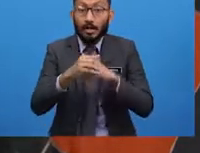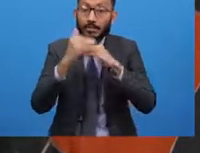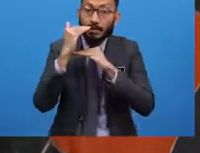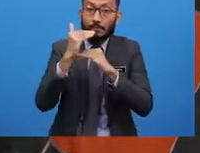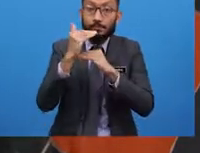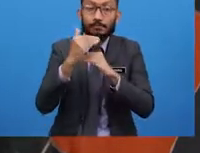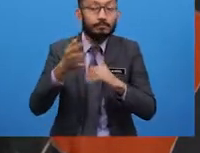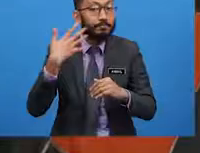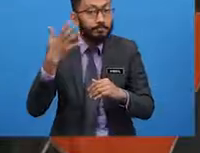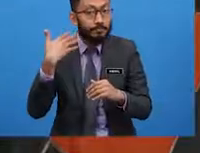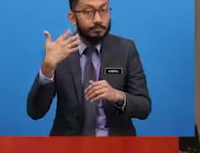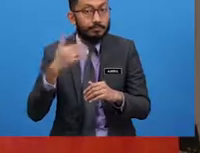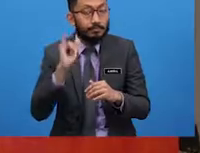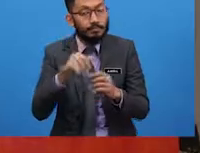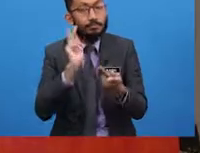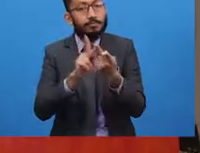sesuai.